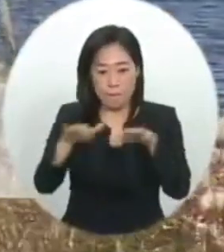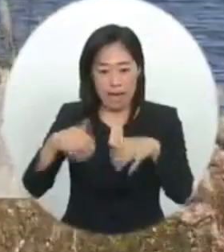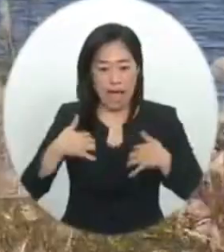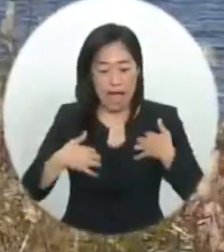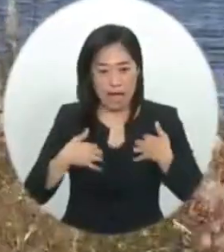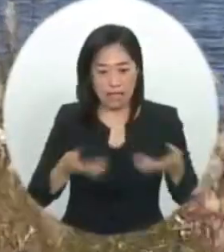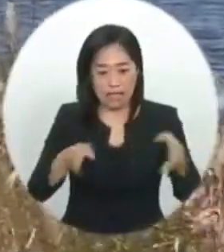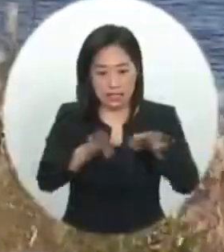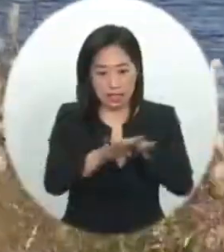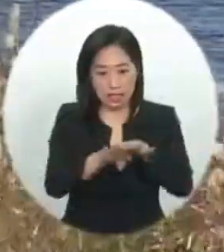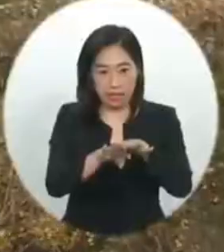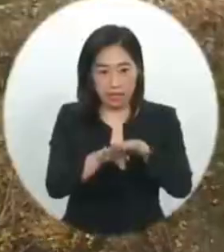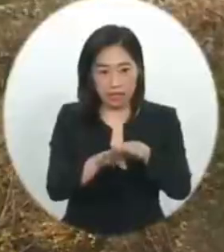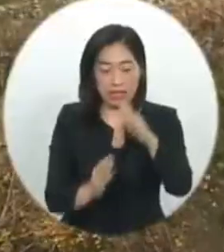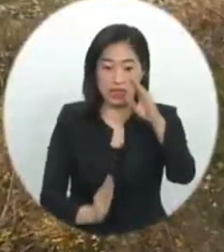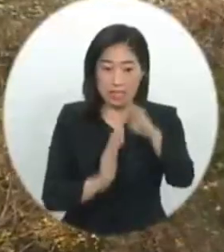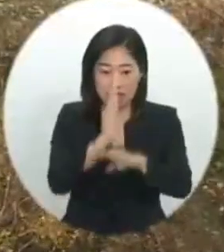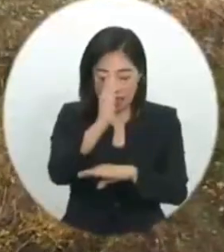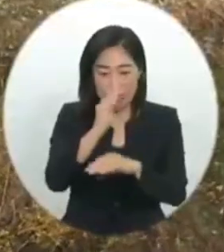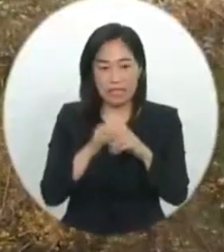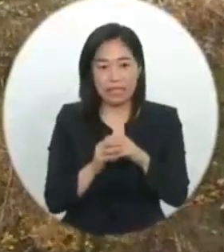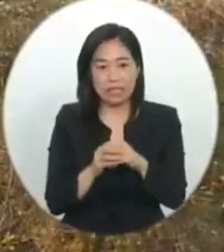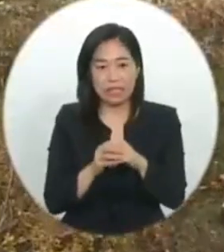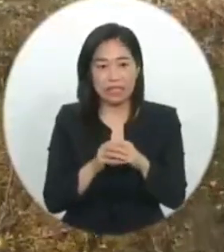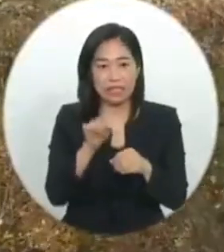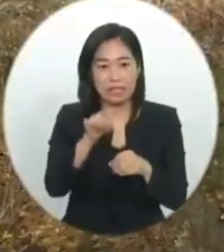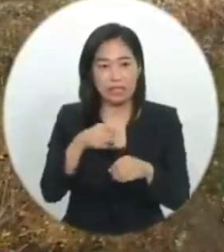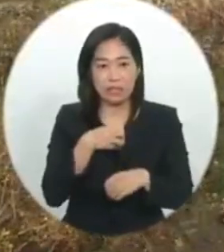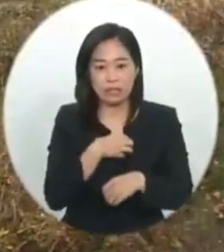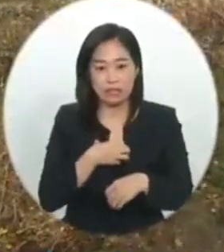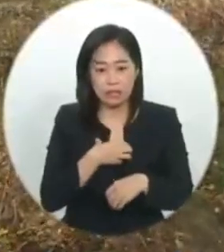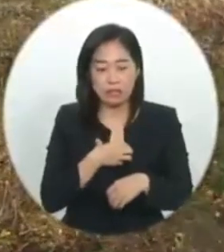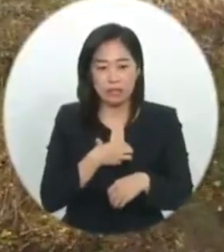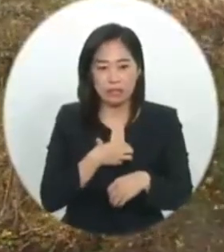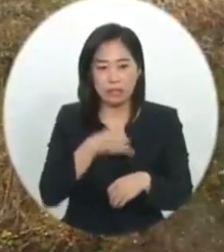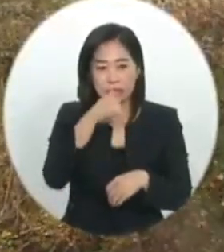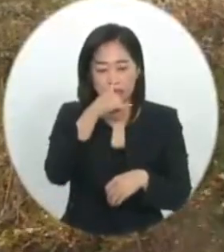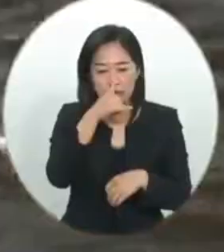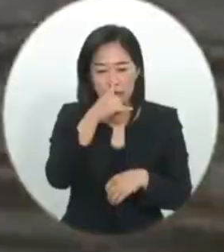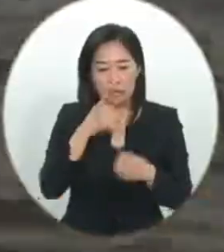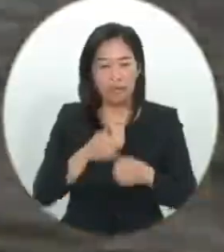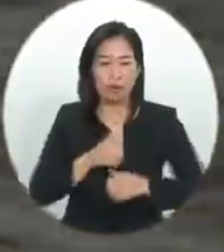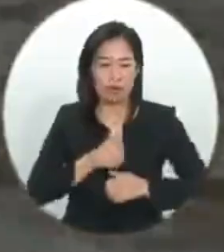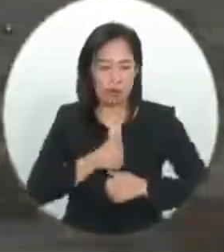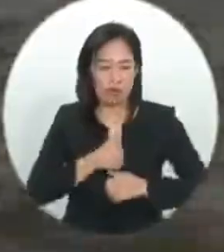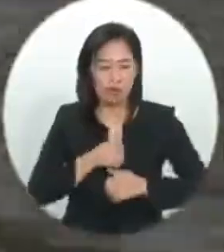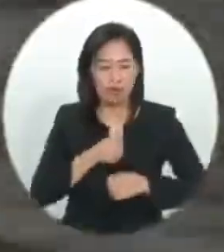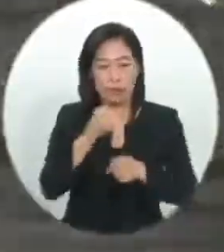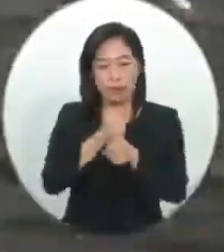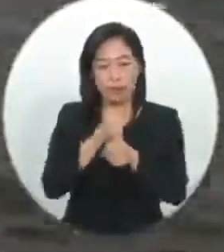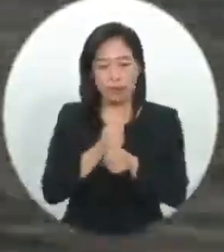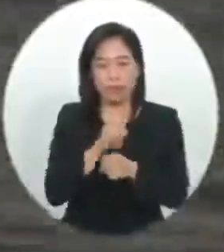등 과도한 둔치 개발은 하천의 기능을 파괴할 우려가 크다며 신중한 접근을